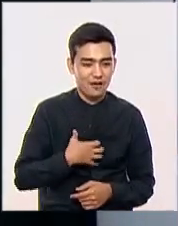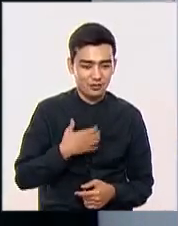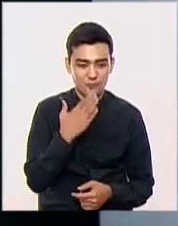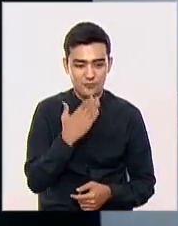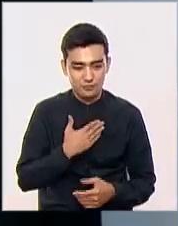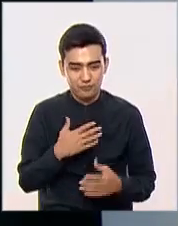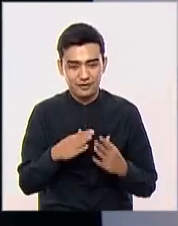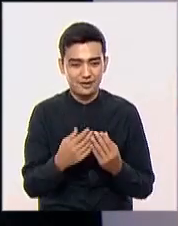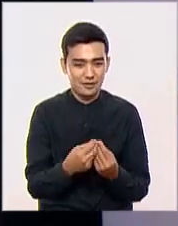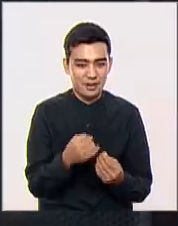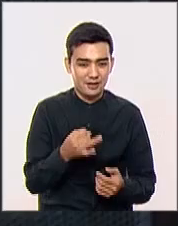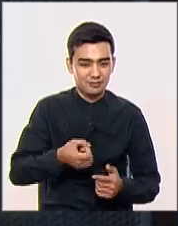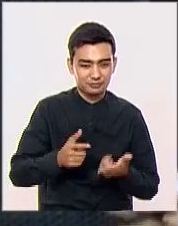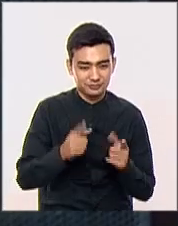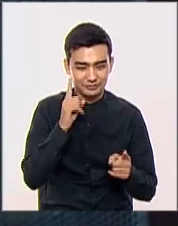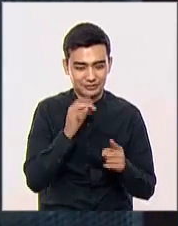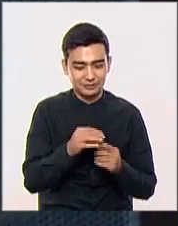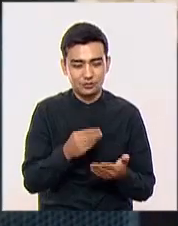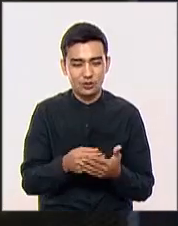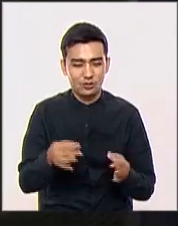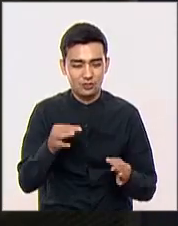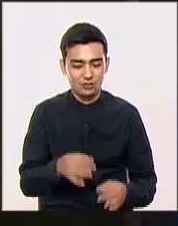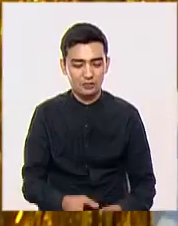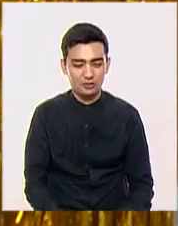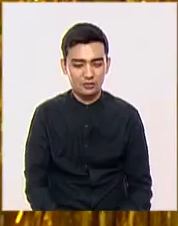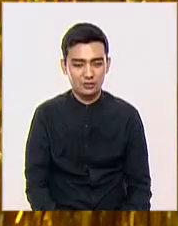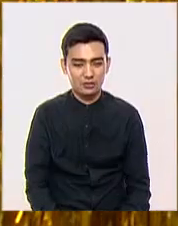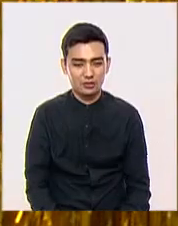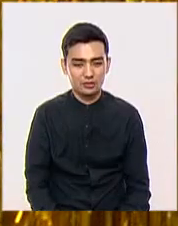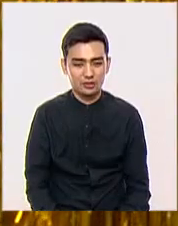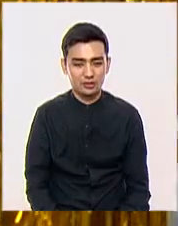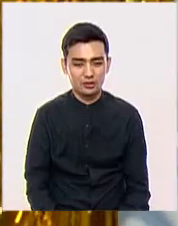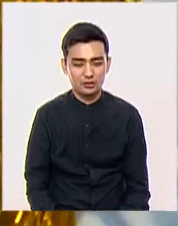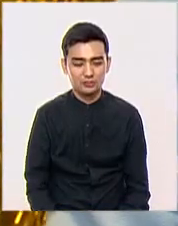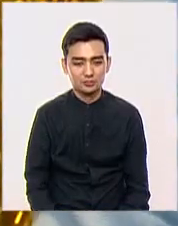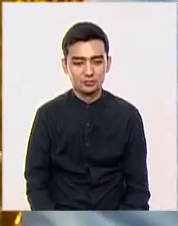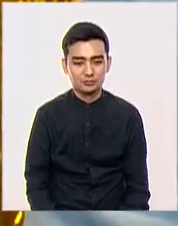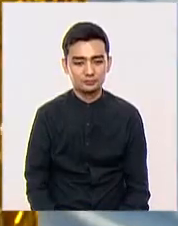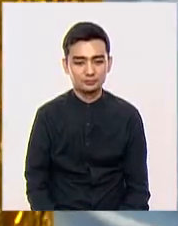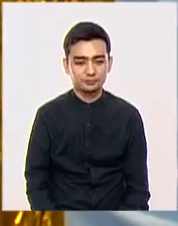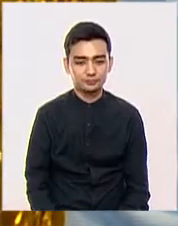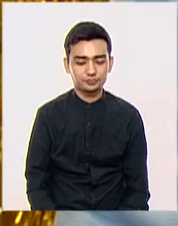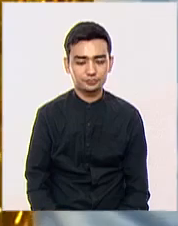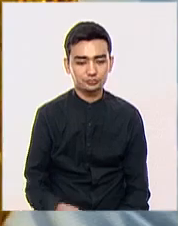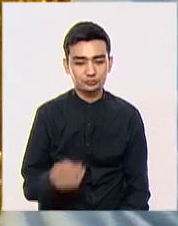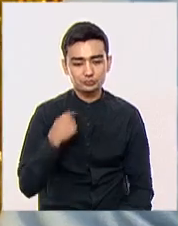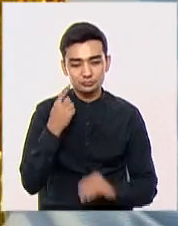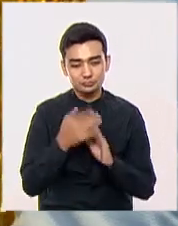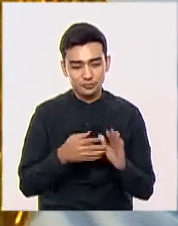любви, семье и настоящих ценностях. Вообще, мне кажется, суть картины, как я